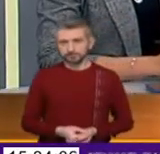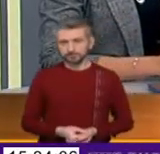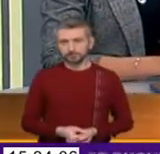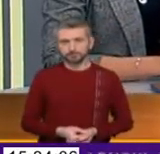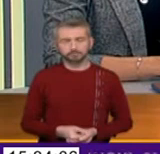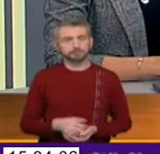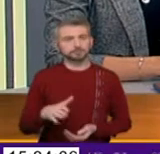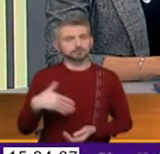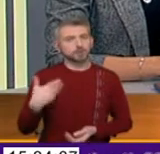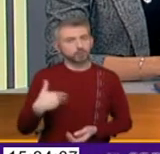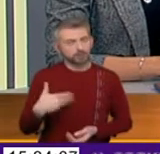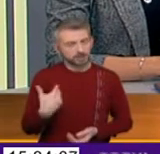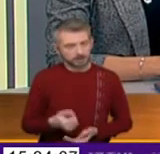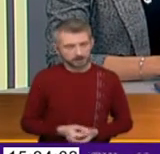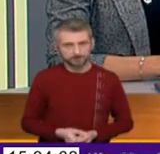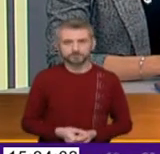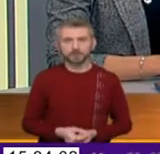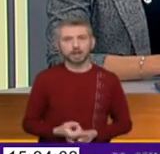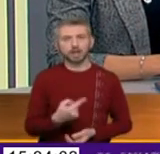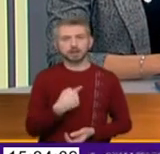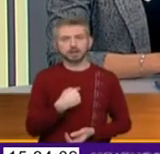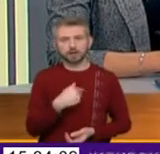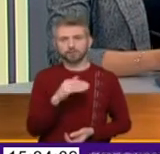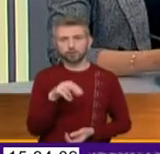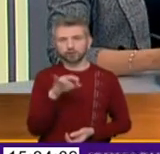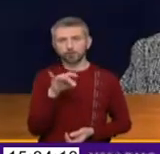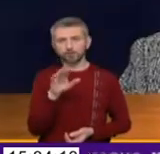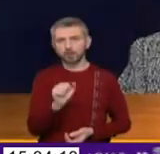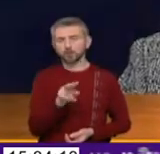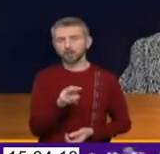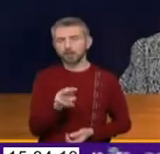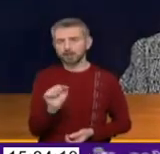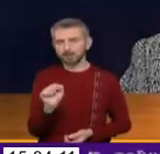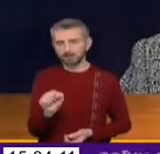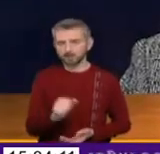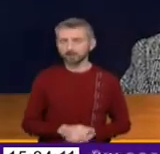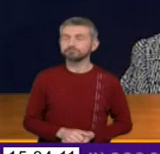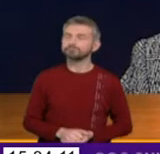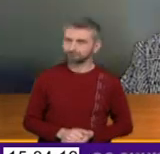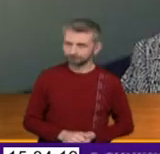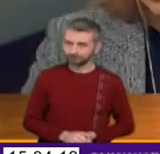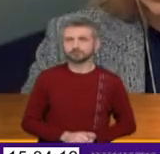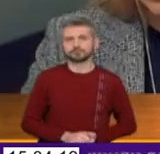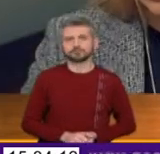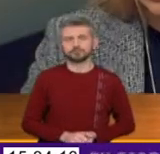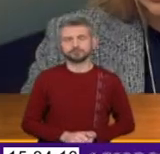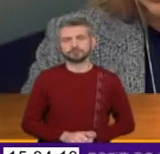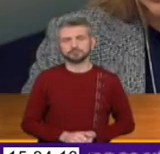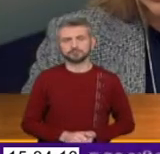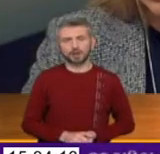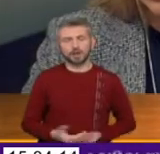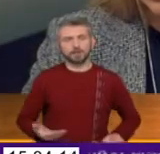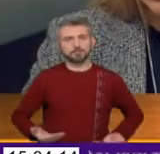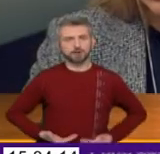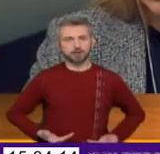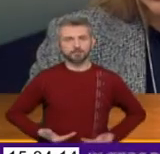Добрий день. Добрий день. Добрий день. Я Федорова Людмила Олександровна. Так, пані Людмило, раді чути вас.